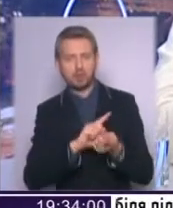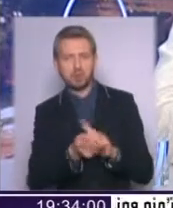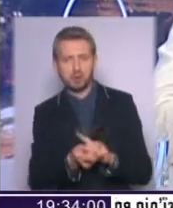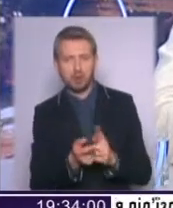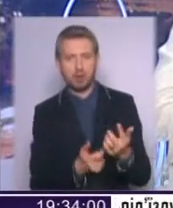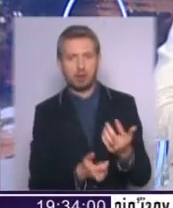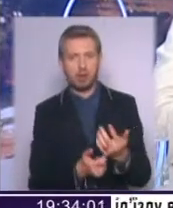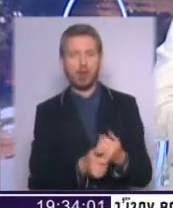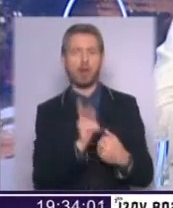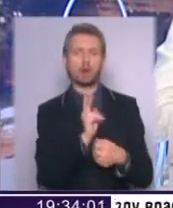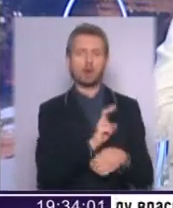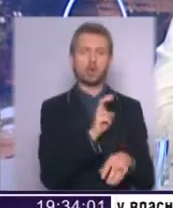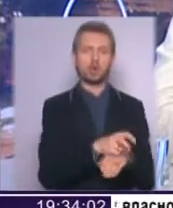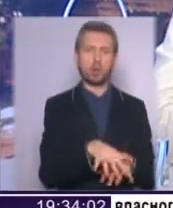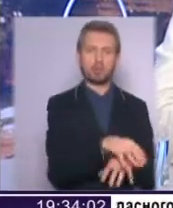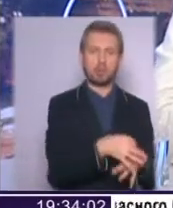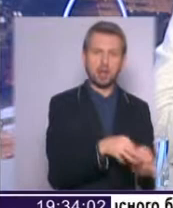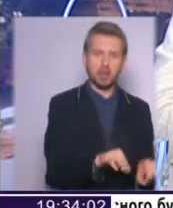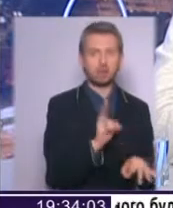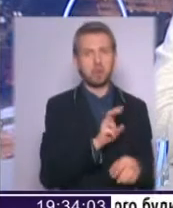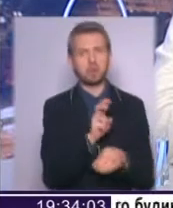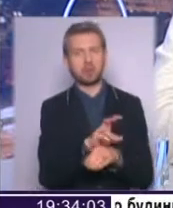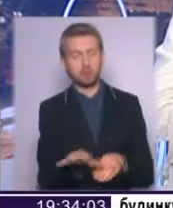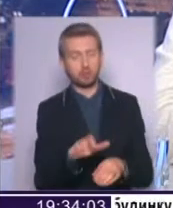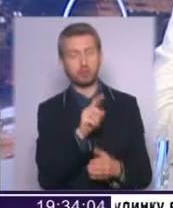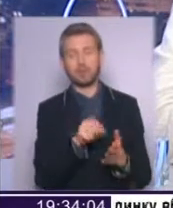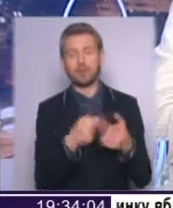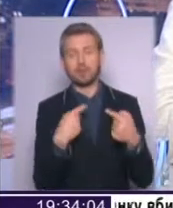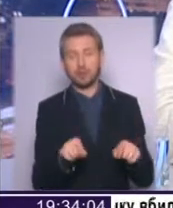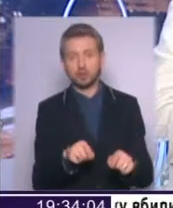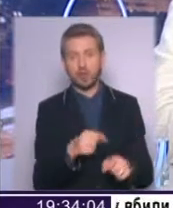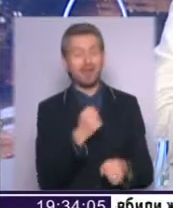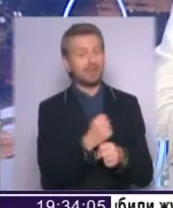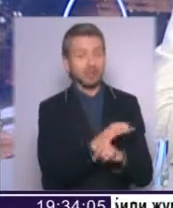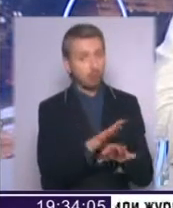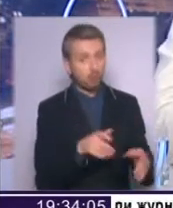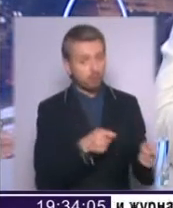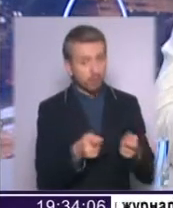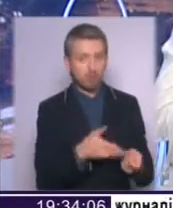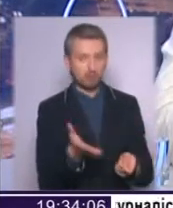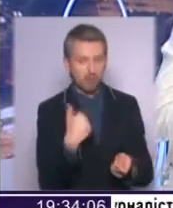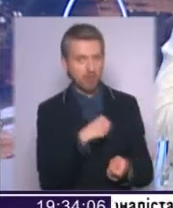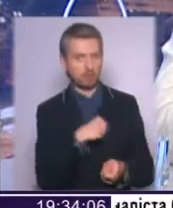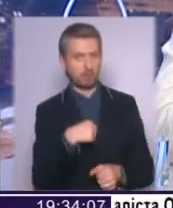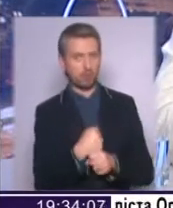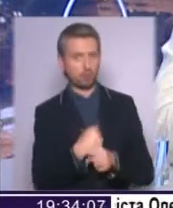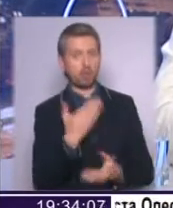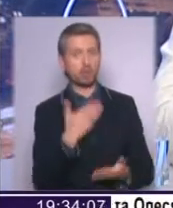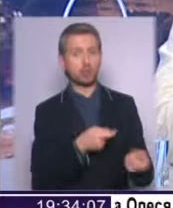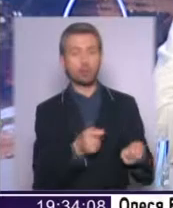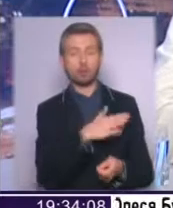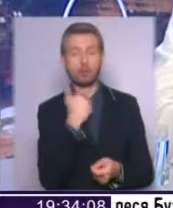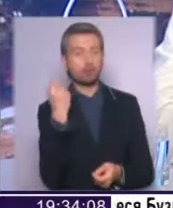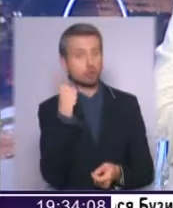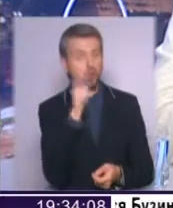на Майдан, другі не йшли на Майдан. Питання в іншому. Не робить влада, давайте робимо самі. Якщо влада не хоче чути людей, значить